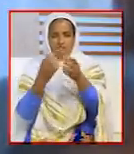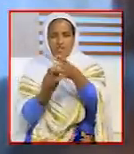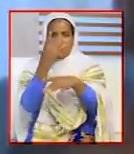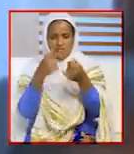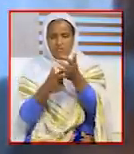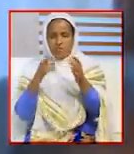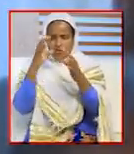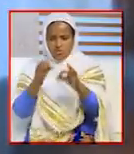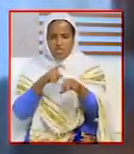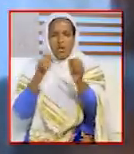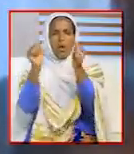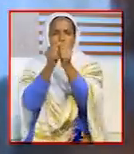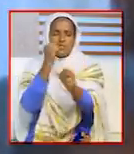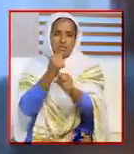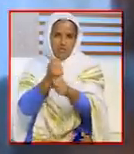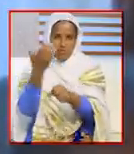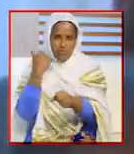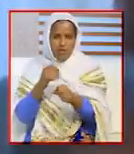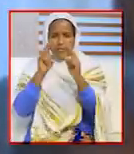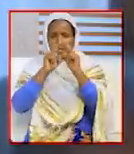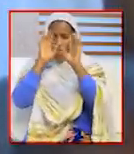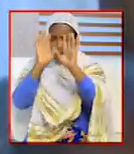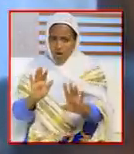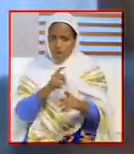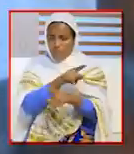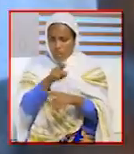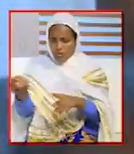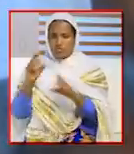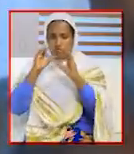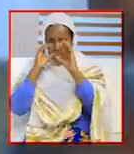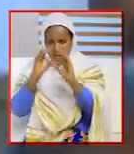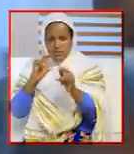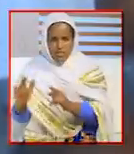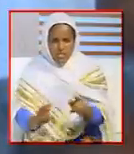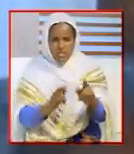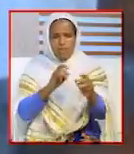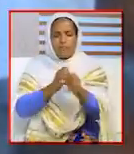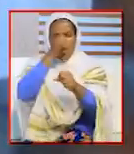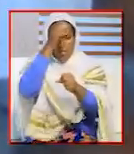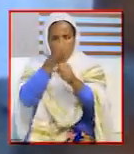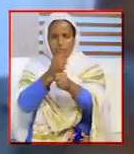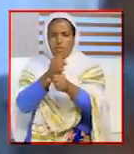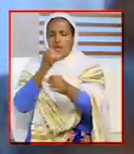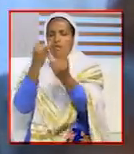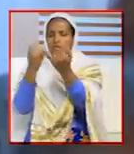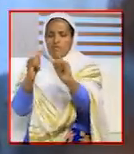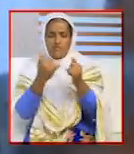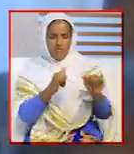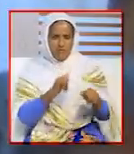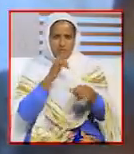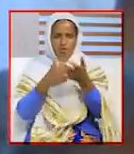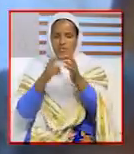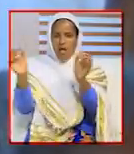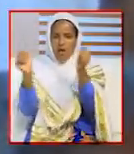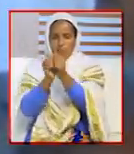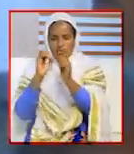የተወሰነ ጊዜ አብረን ሰርተን ነበር። የሚገርማችሁ እነሱ የማስተማር ዘዴ በእድሜ የተከፋፈለ ነው። ከዛ ጋር